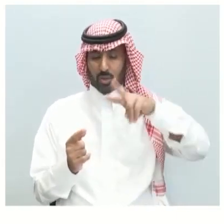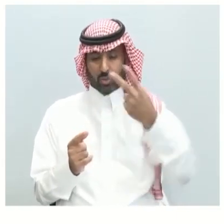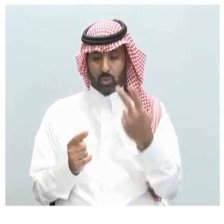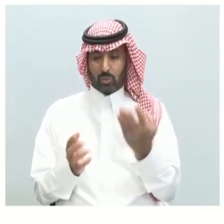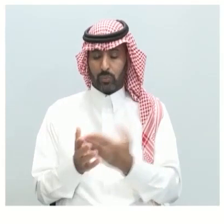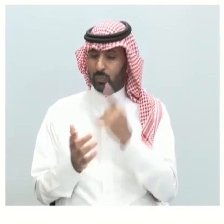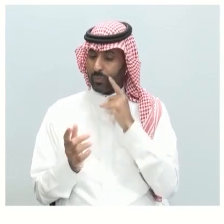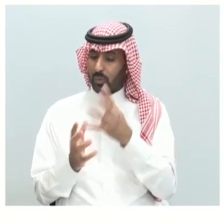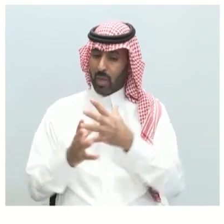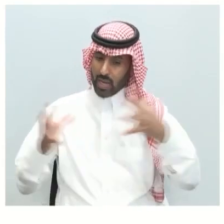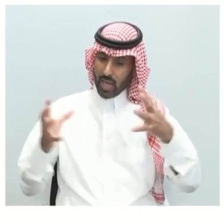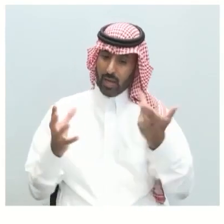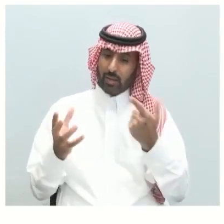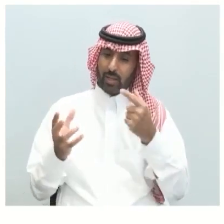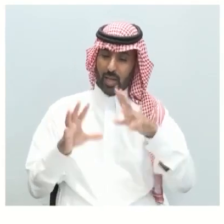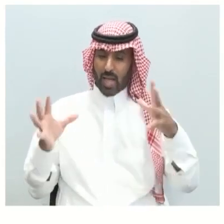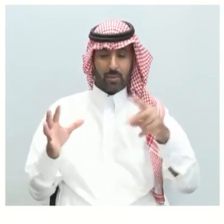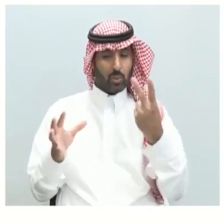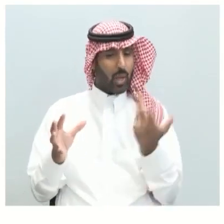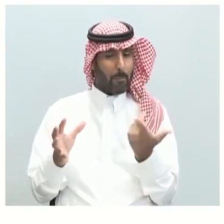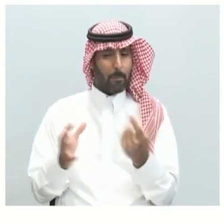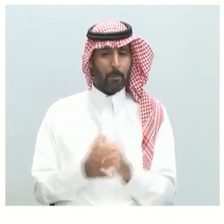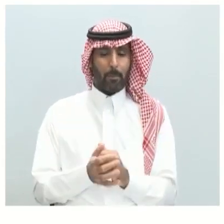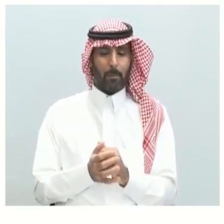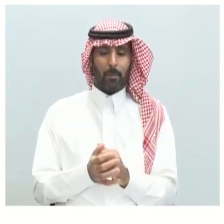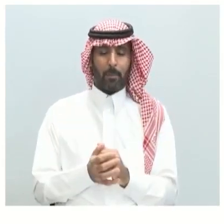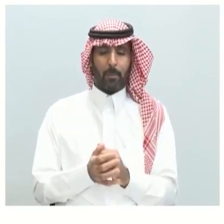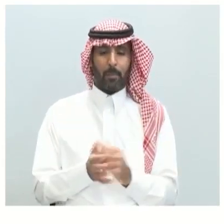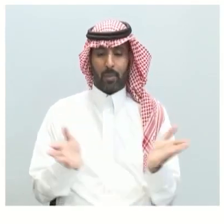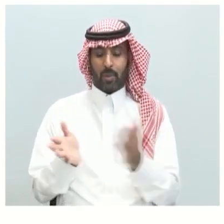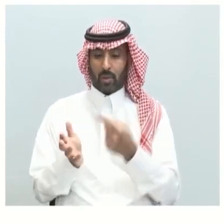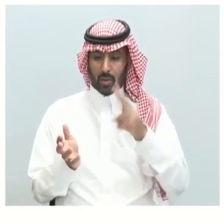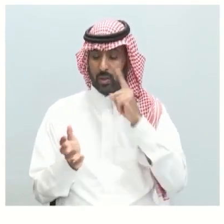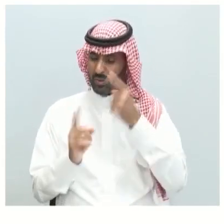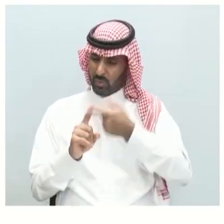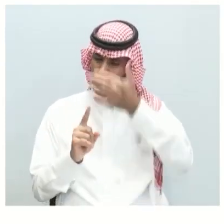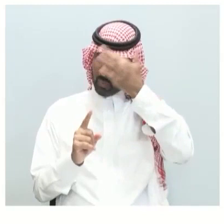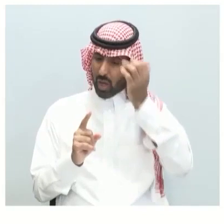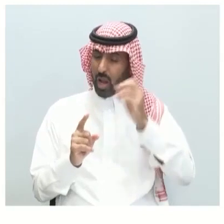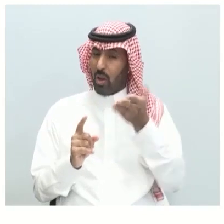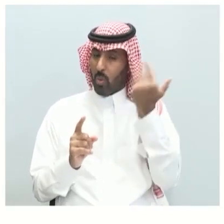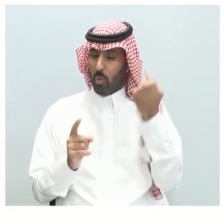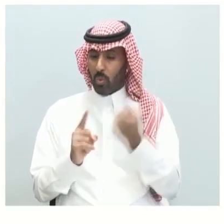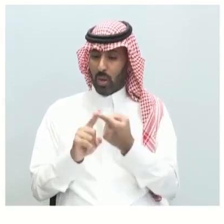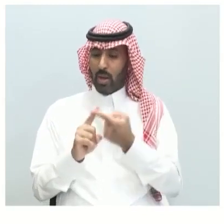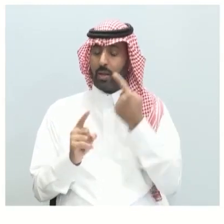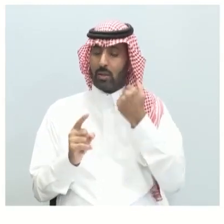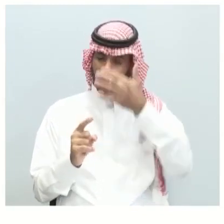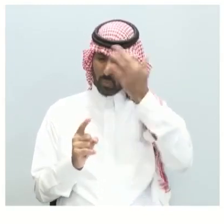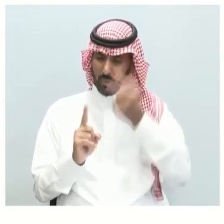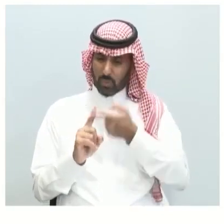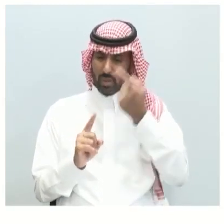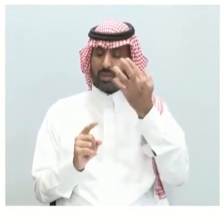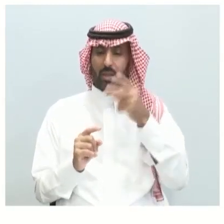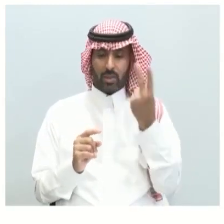والمطلوب هو الفي 2 طبعا هنا ايضا درجه الحراره الاولى وهنا درجه الحراره